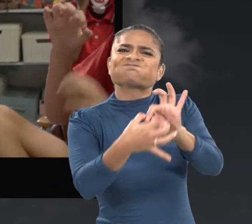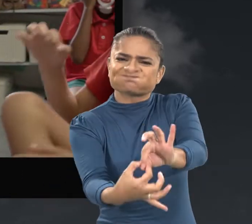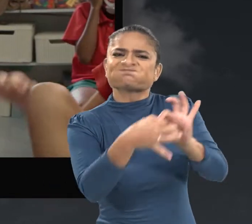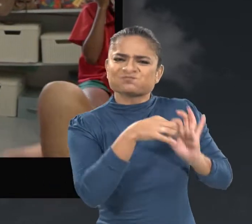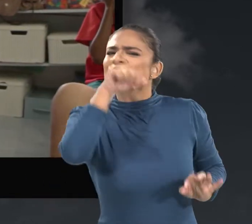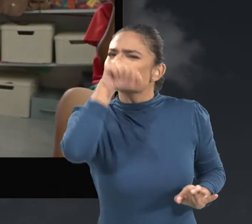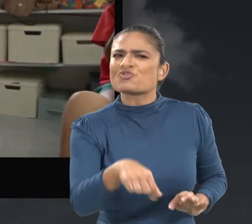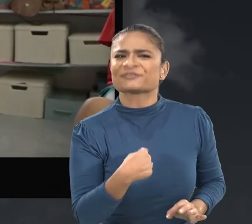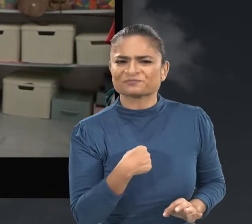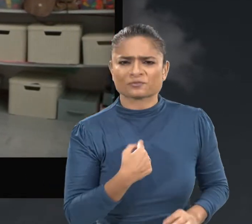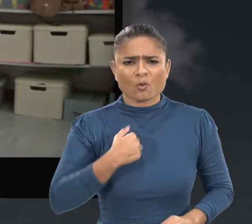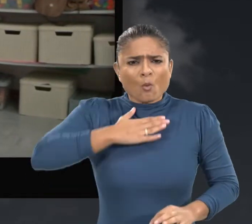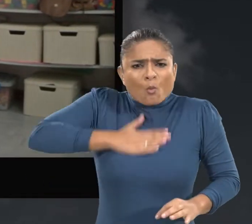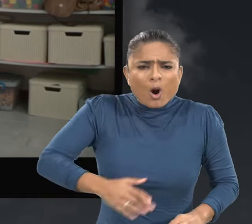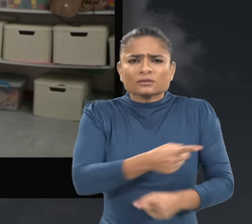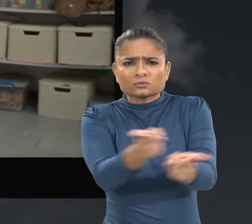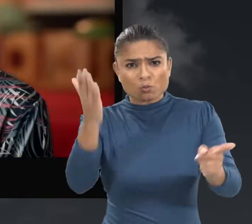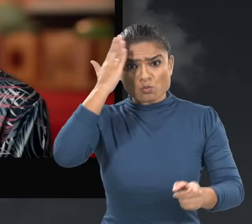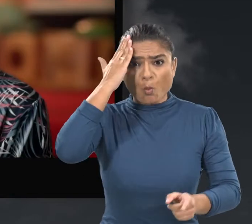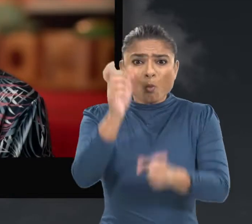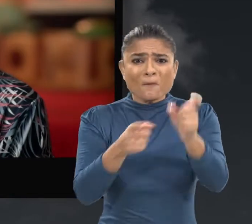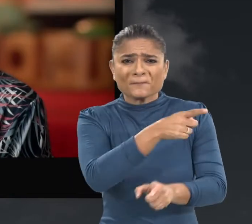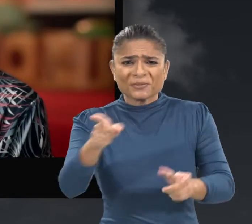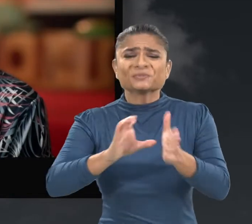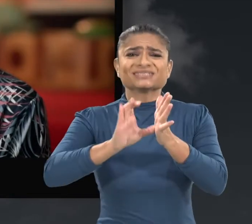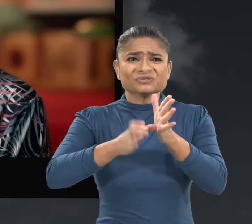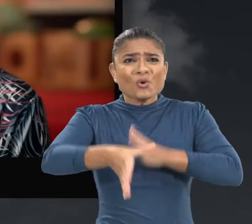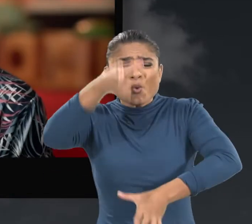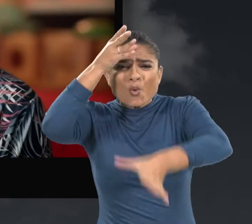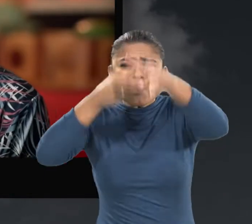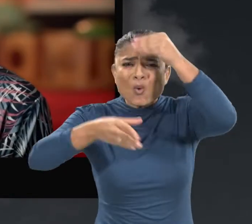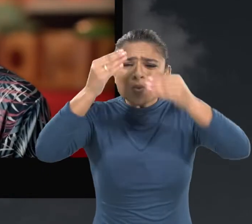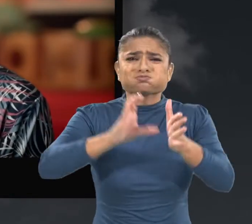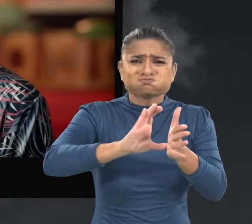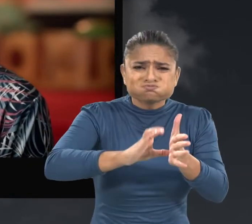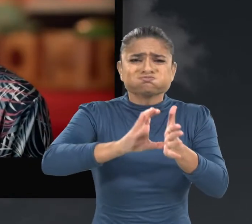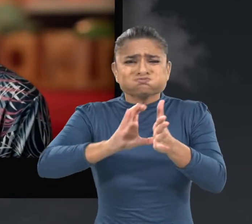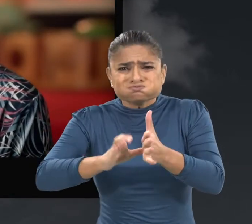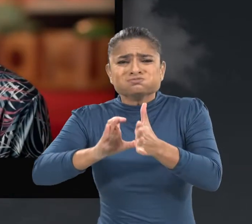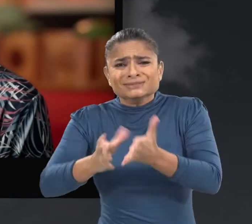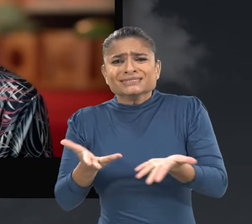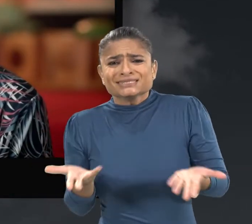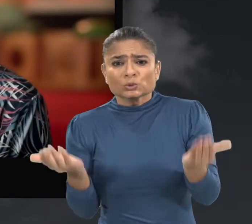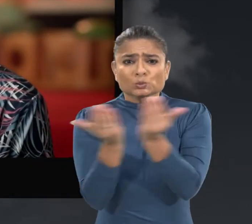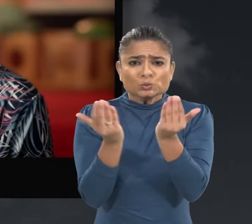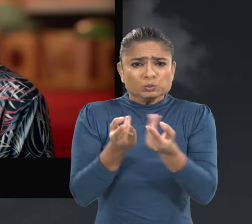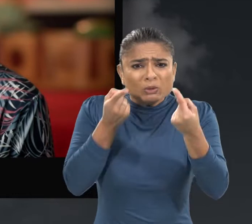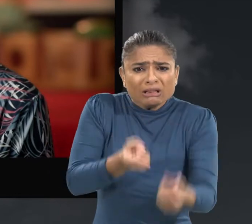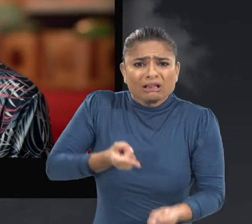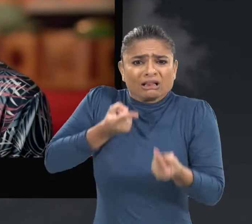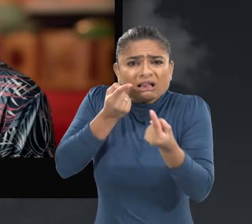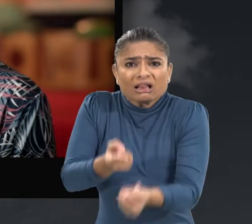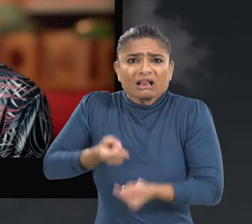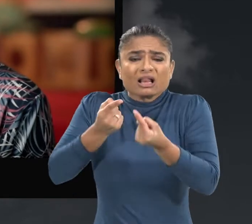'n verskil maak in hulle lewens. Ek weet op skool het ek 'n leerprobleem. Ek weet, in die